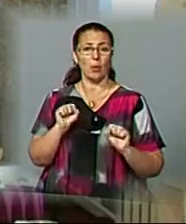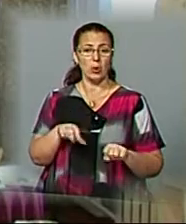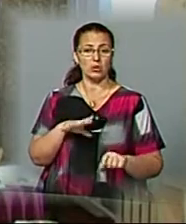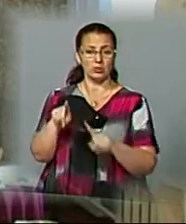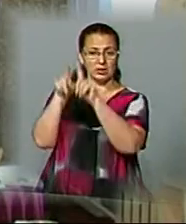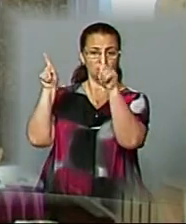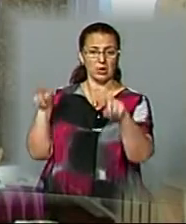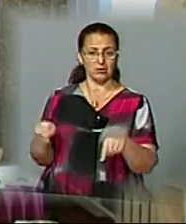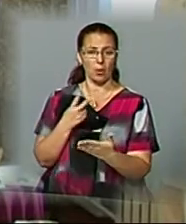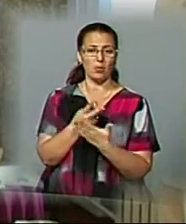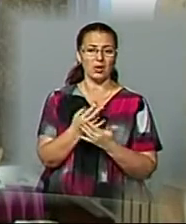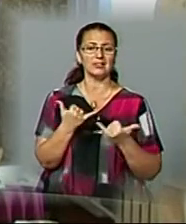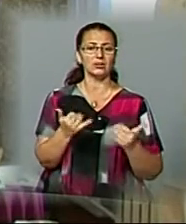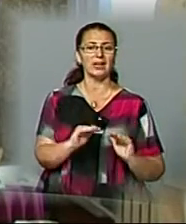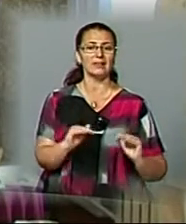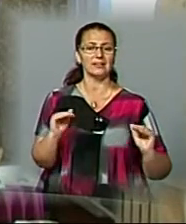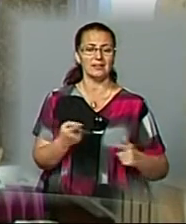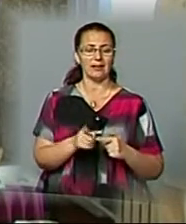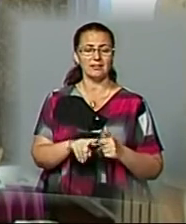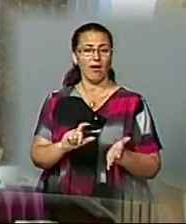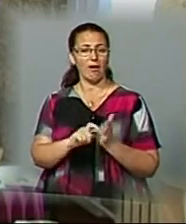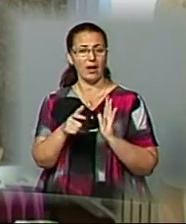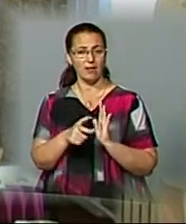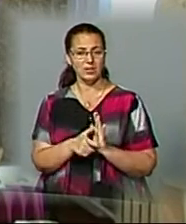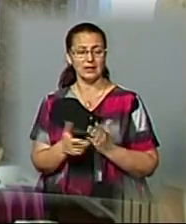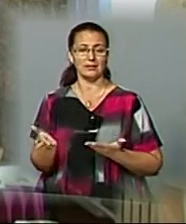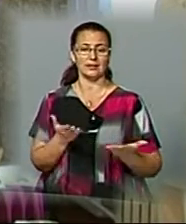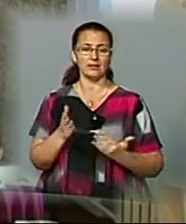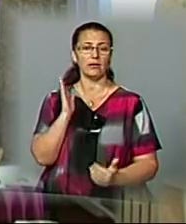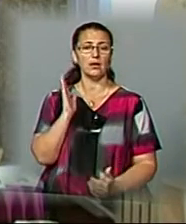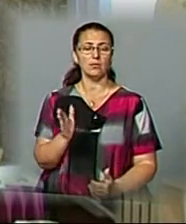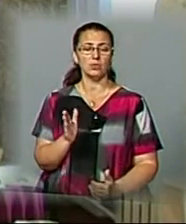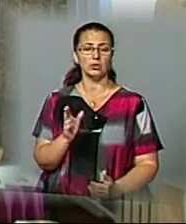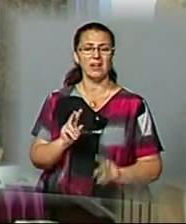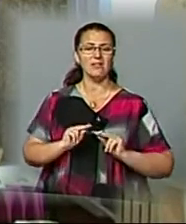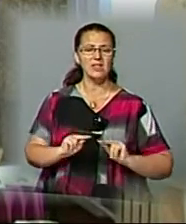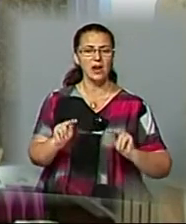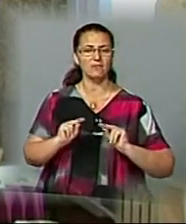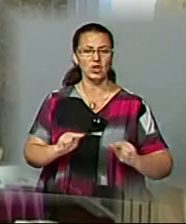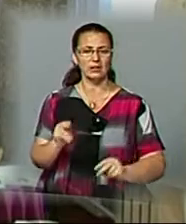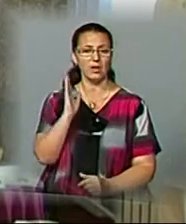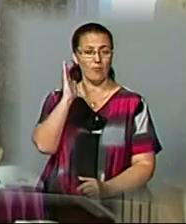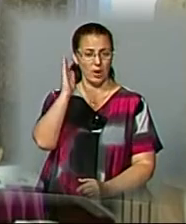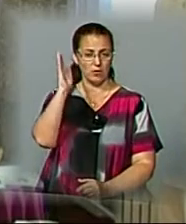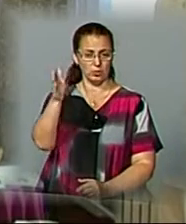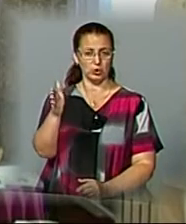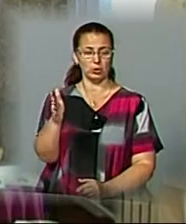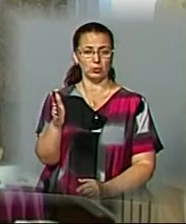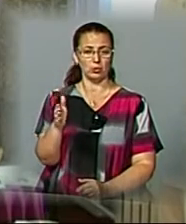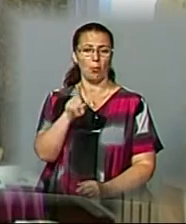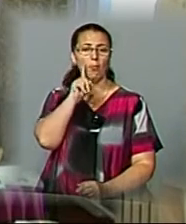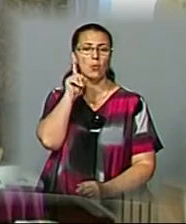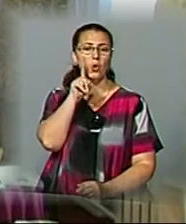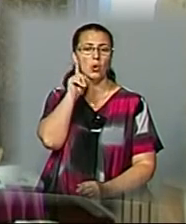для дітей. Це кабінет, який буде навчати в майбутньому